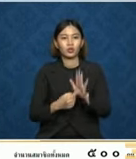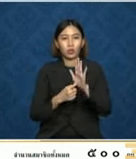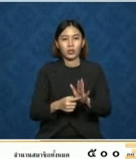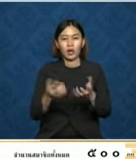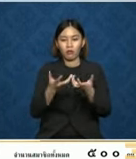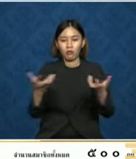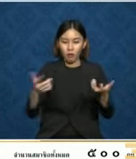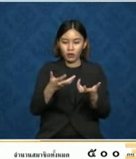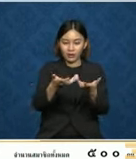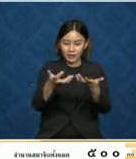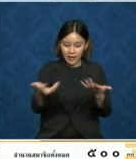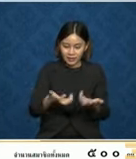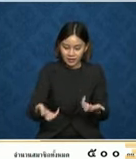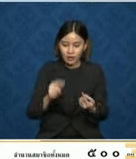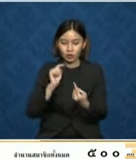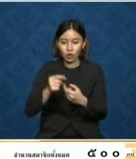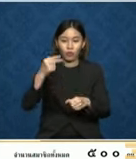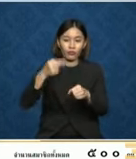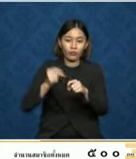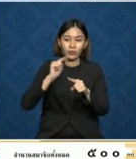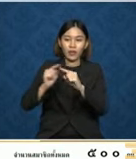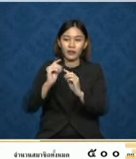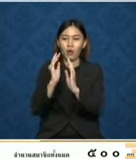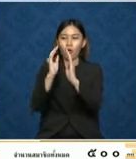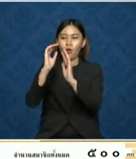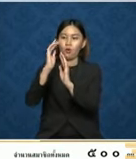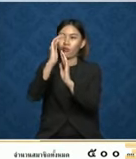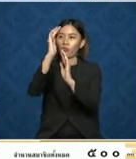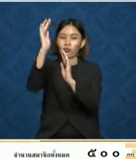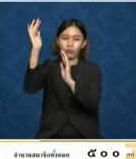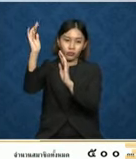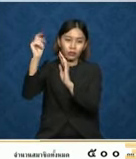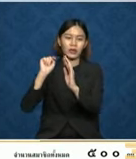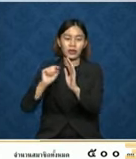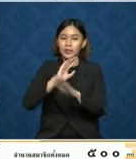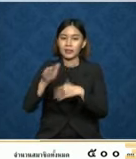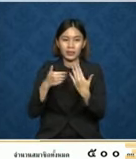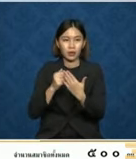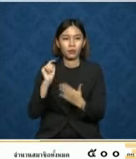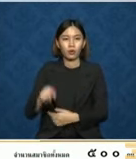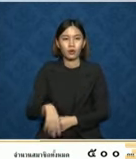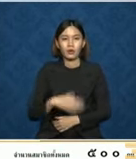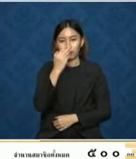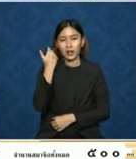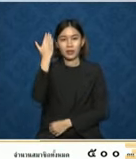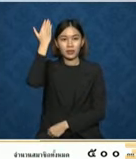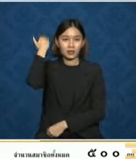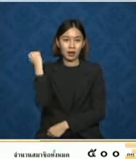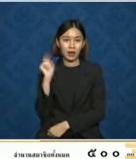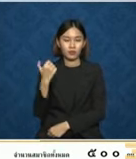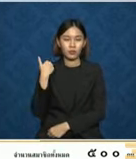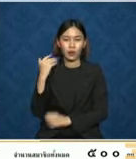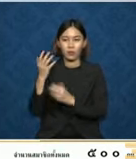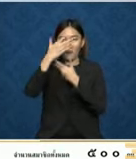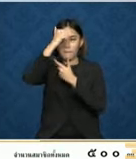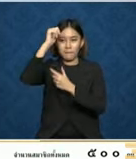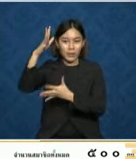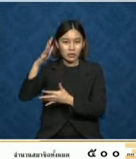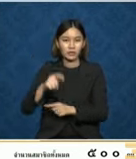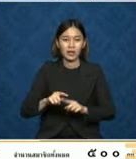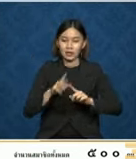สดุที่ต้องคัดแยกปริมาณก๊าซที่ระบายออกมาจากปล่องของโรงเตาเผาเหล่านั้นเพราะขนาดที่ผ่านมาฮะยังถูกปล่อยปละละเลยขน